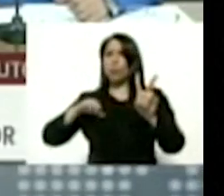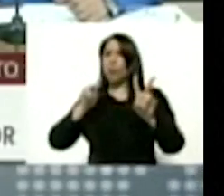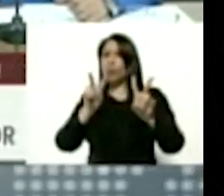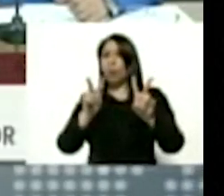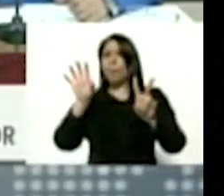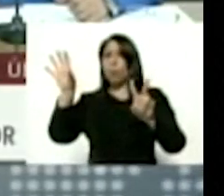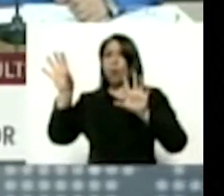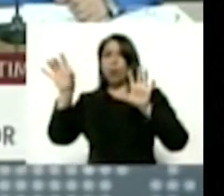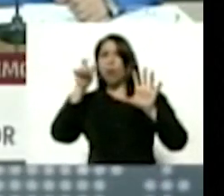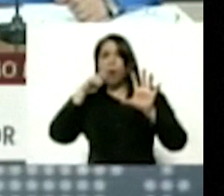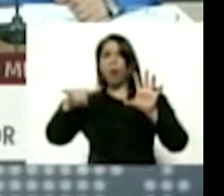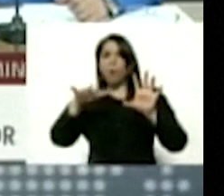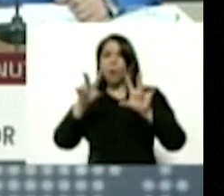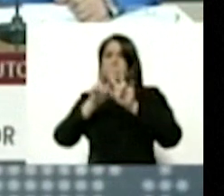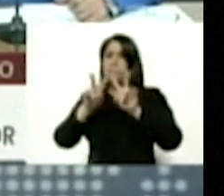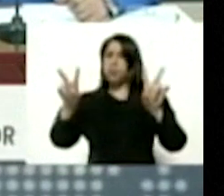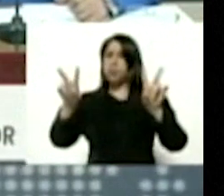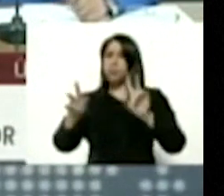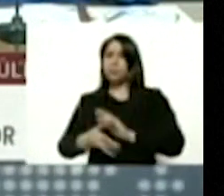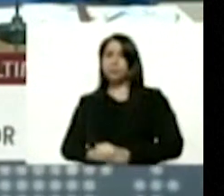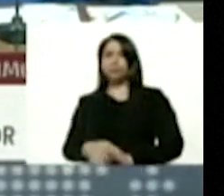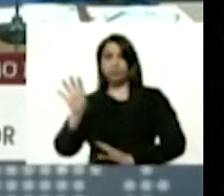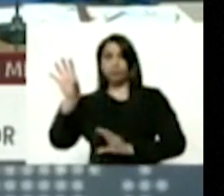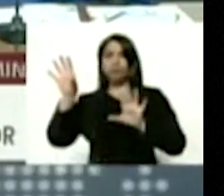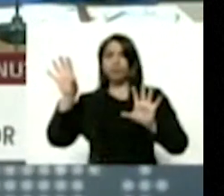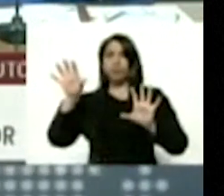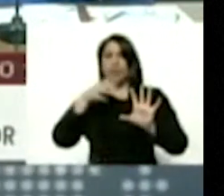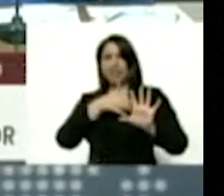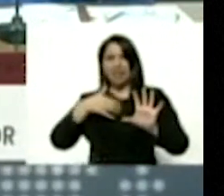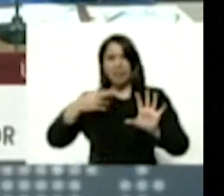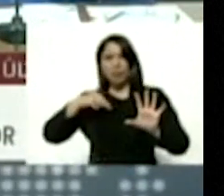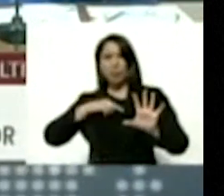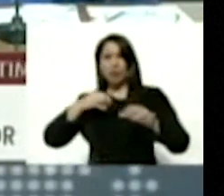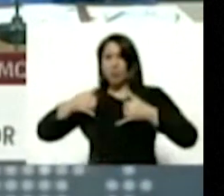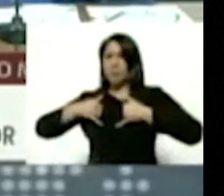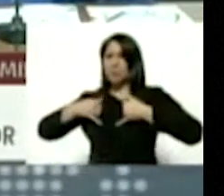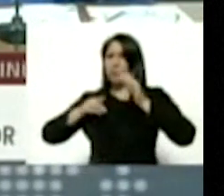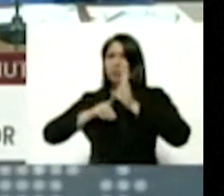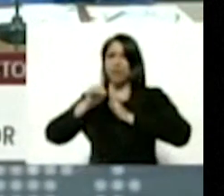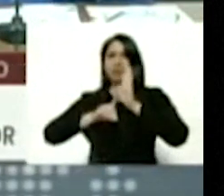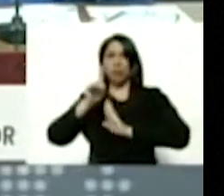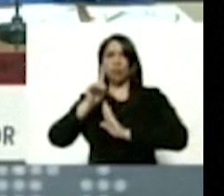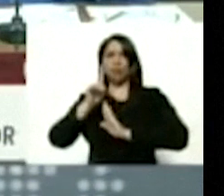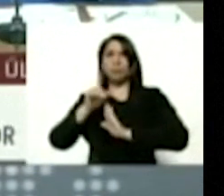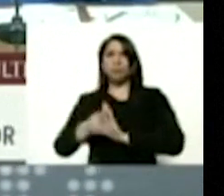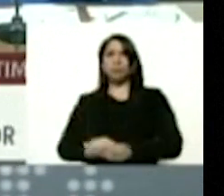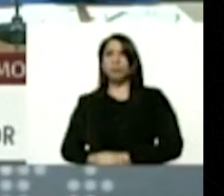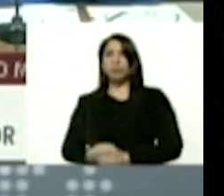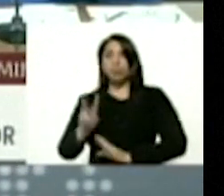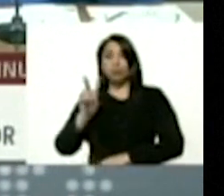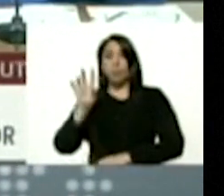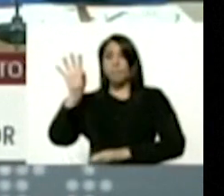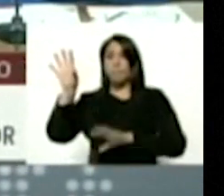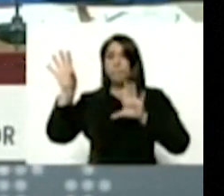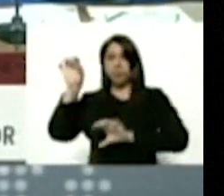wir sind zwei friedliche völker die sich um ihre eigene entwicklung kümmern zwei rebellierende völker zwei revolutionäre völker die